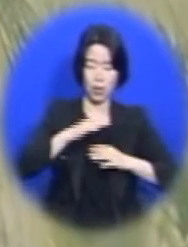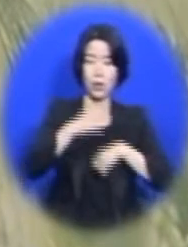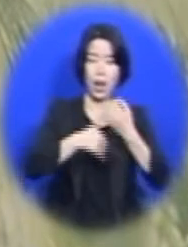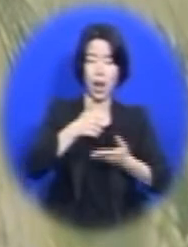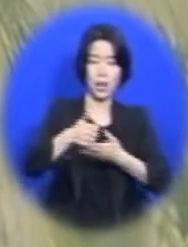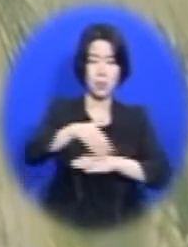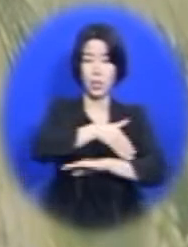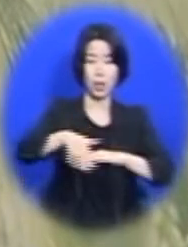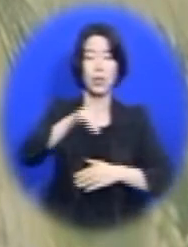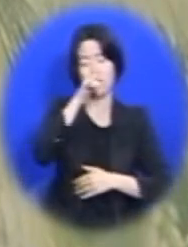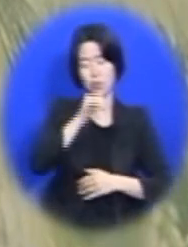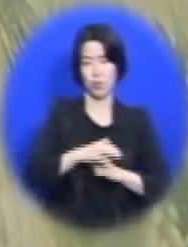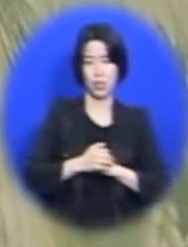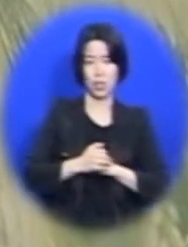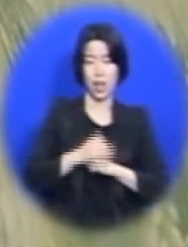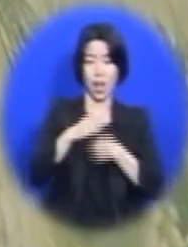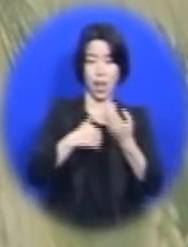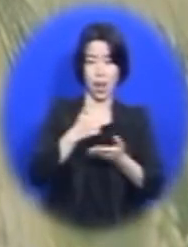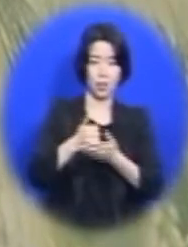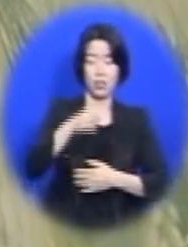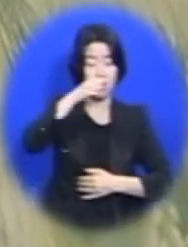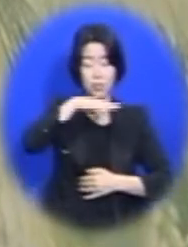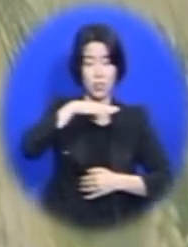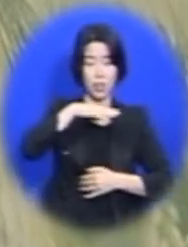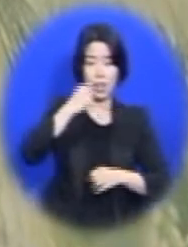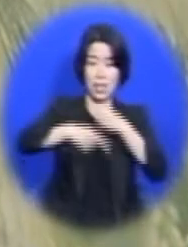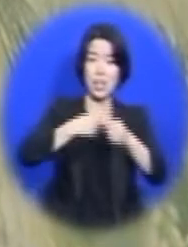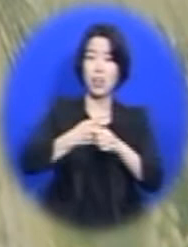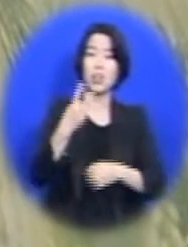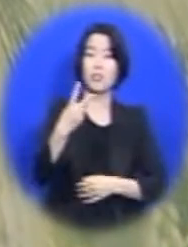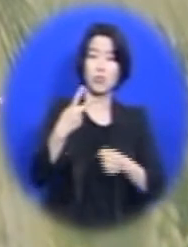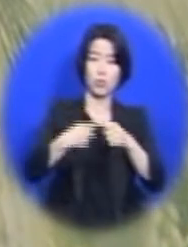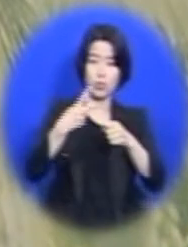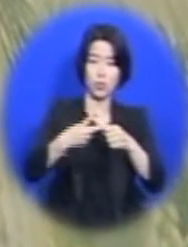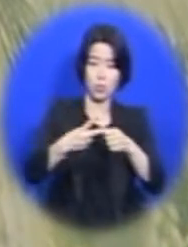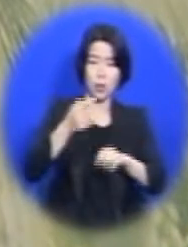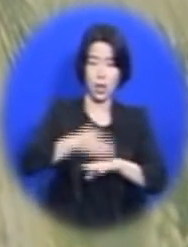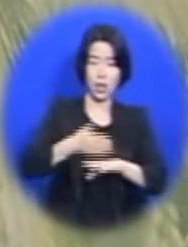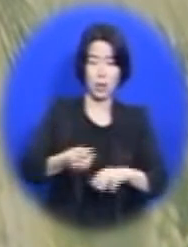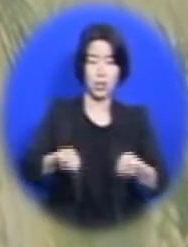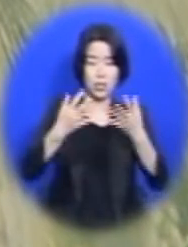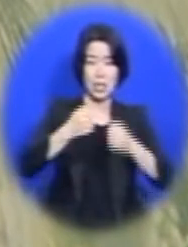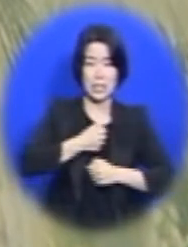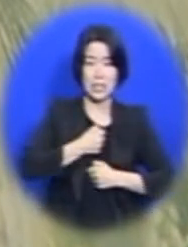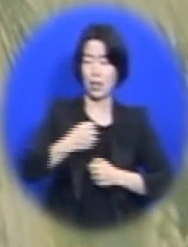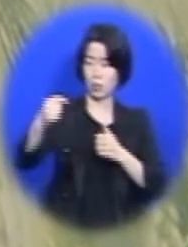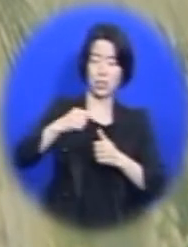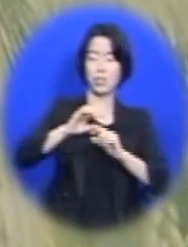계획이 있는 거예요. 하나님께서 그냥 괜히 1년에 두 번 감사절을 지키라고 하신 게